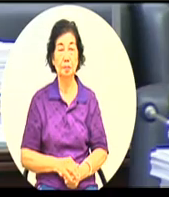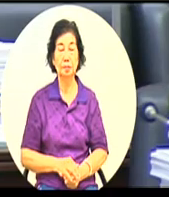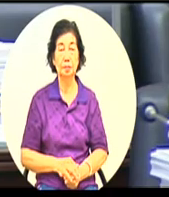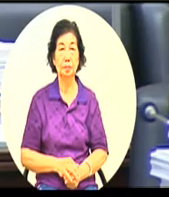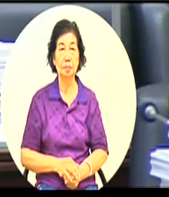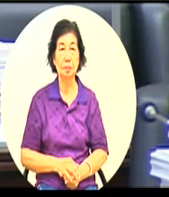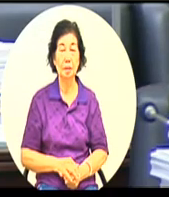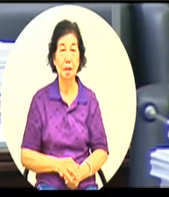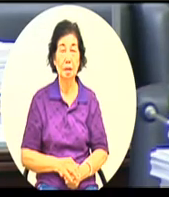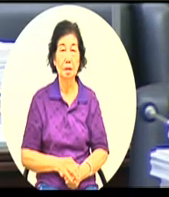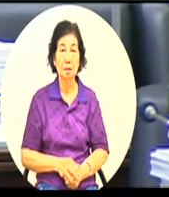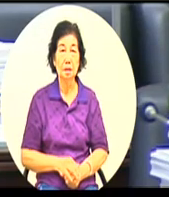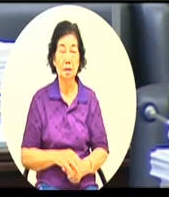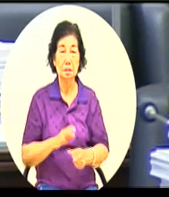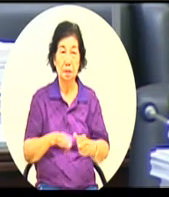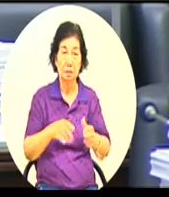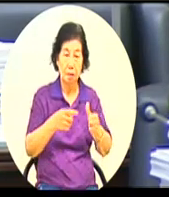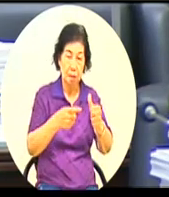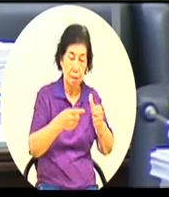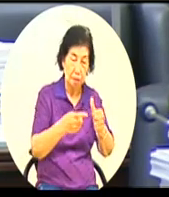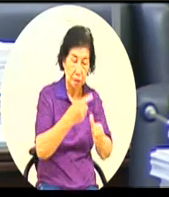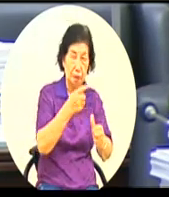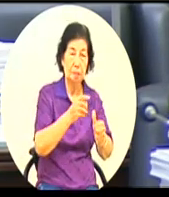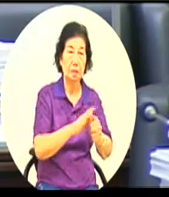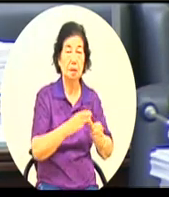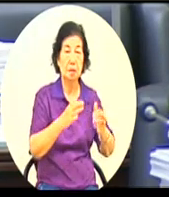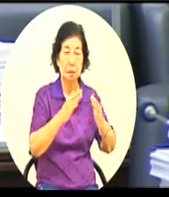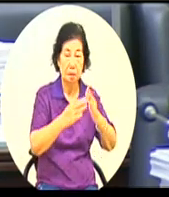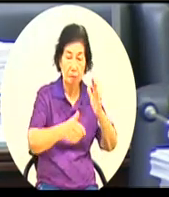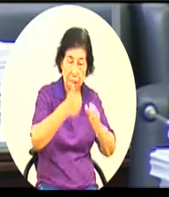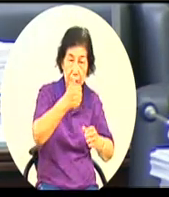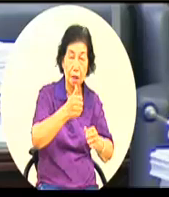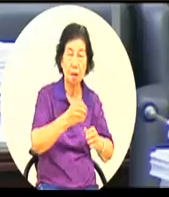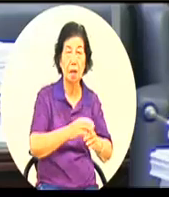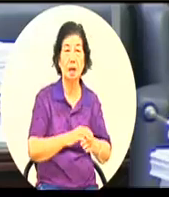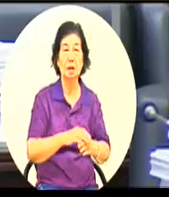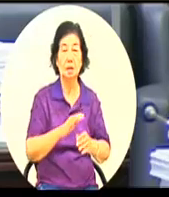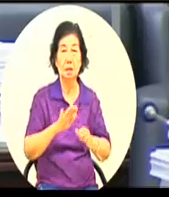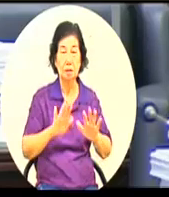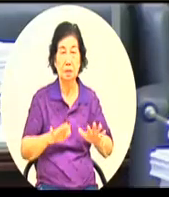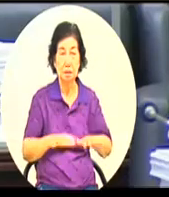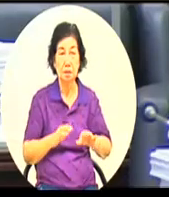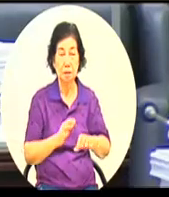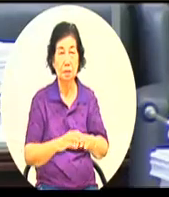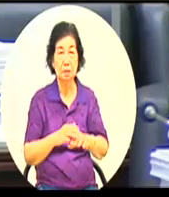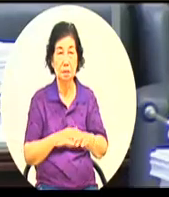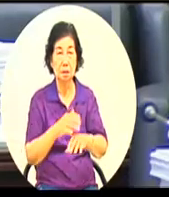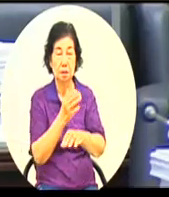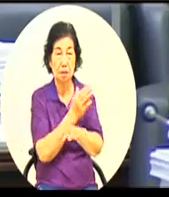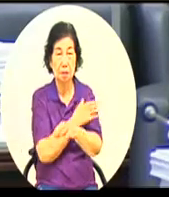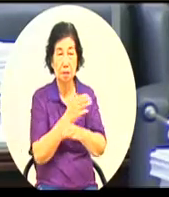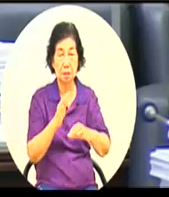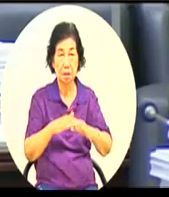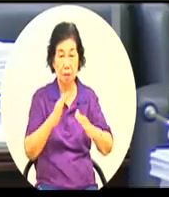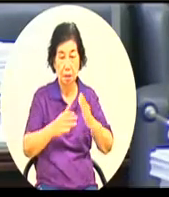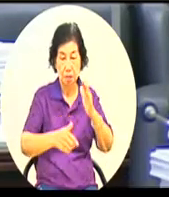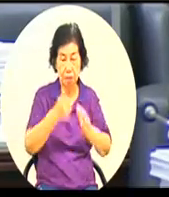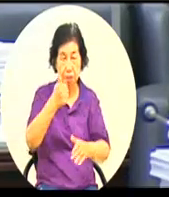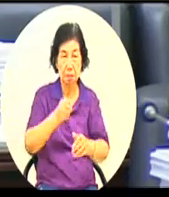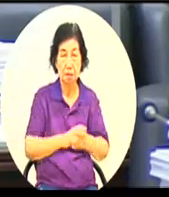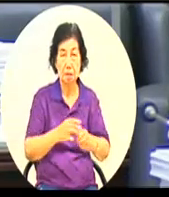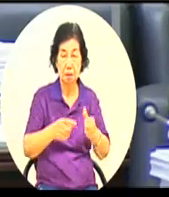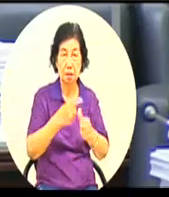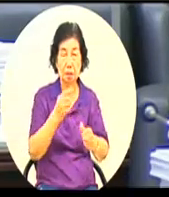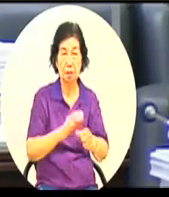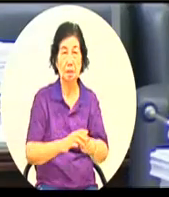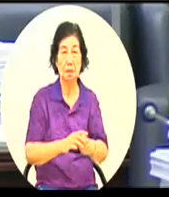第一名的单局，甲单局的第一名了吼。啊，即马咱即马讲单局的第一名了吼，负责全台湾